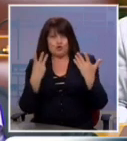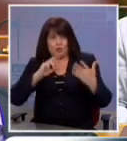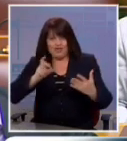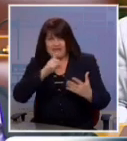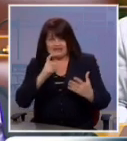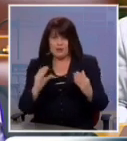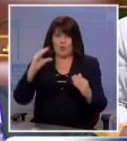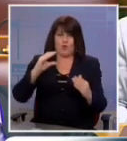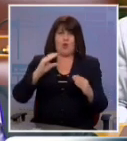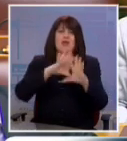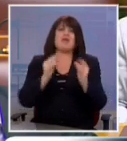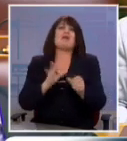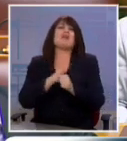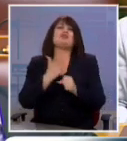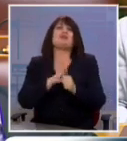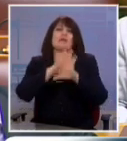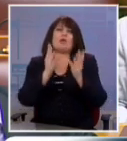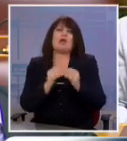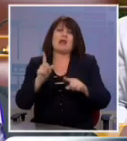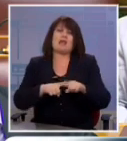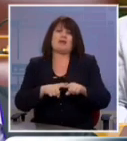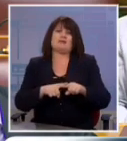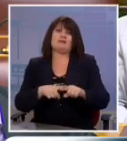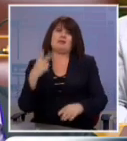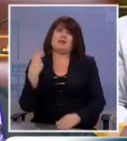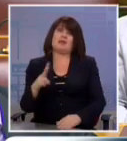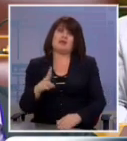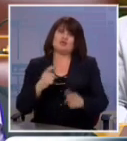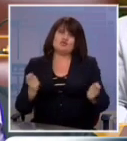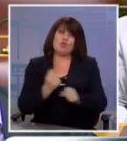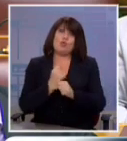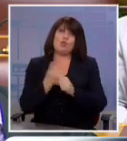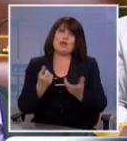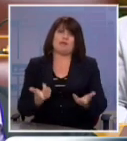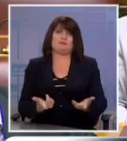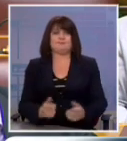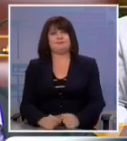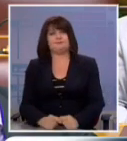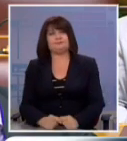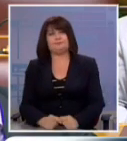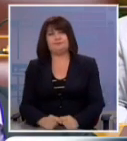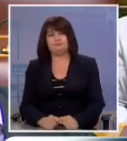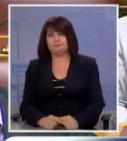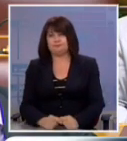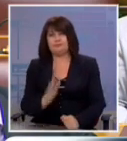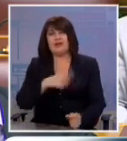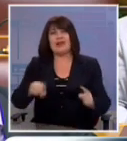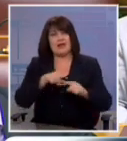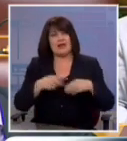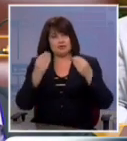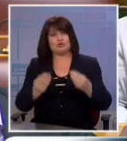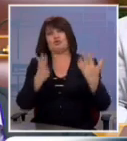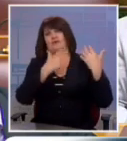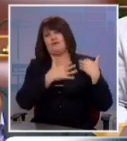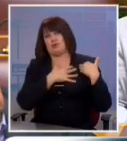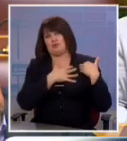μεγαλύτερο ή την πλήρη καταστροφή της χώρας. Αυτό είναι δικό σας έργο. Και θα το χρεωθείτε από τον ελληνικό λαό μέχρι κεραίας,